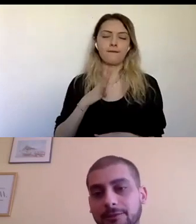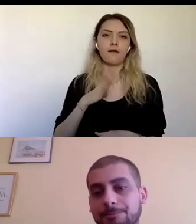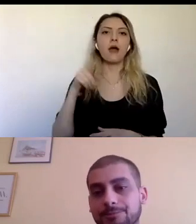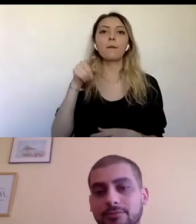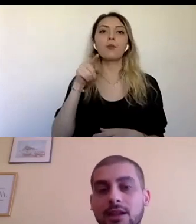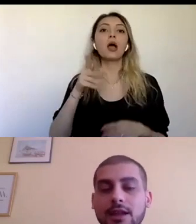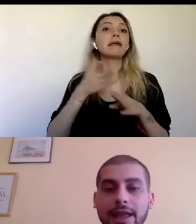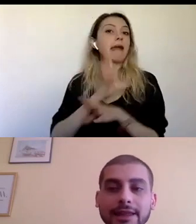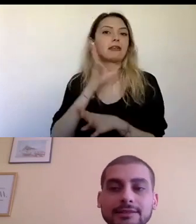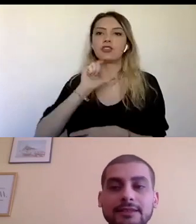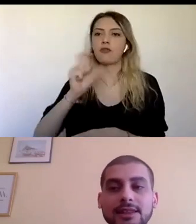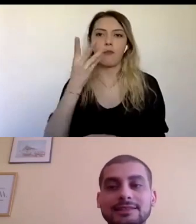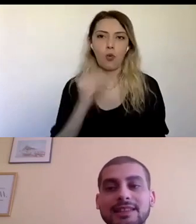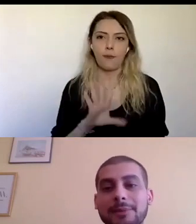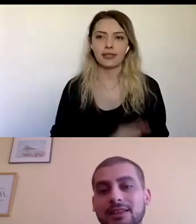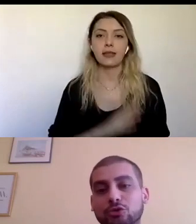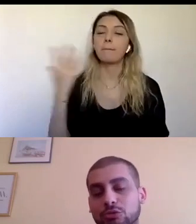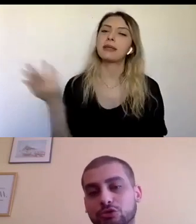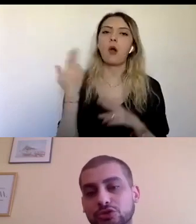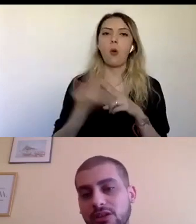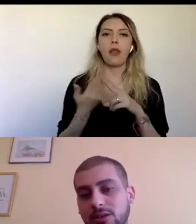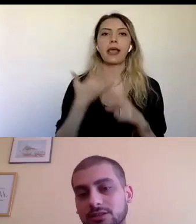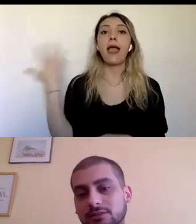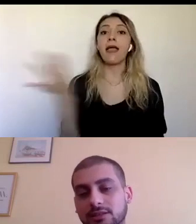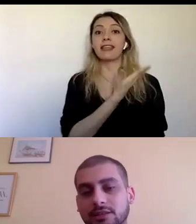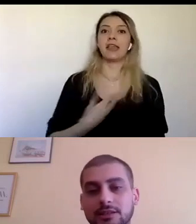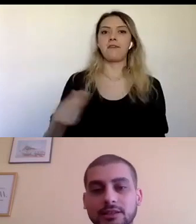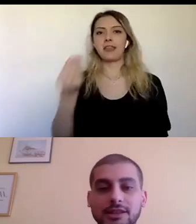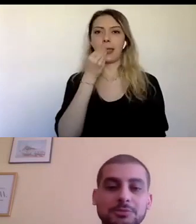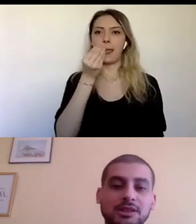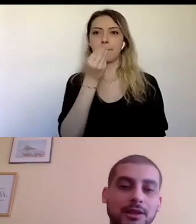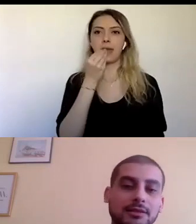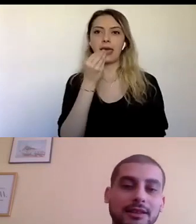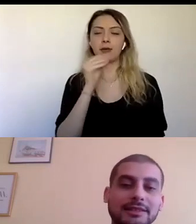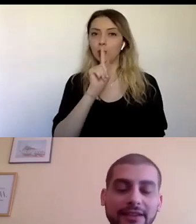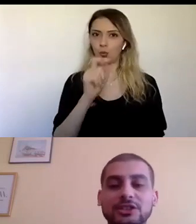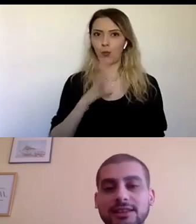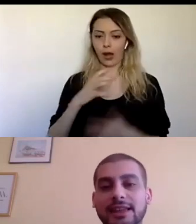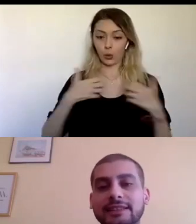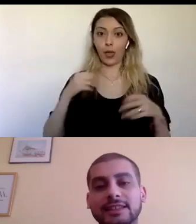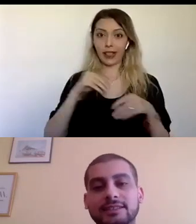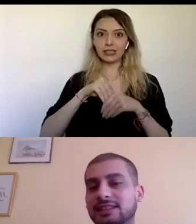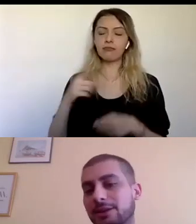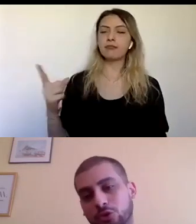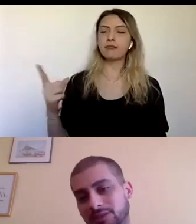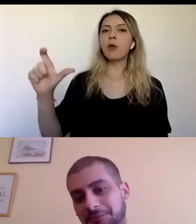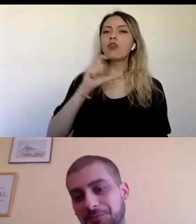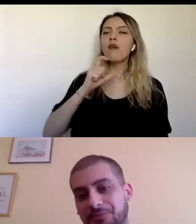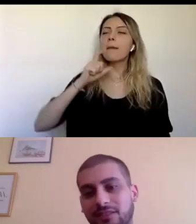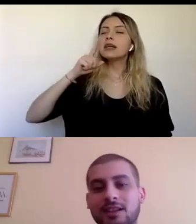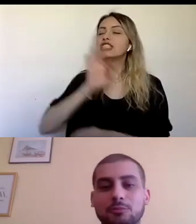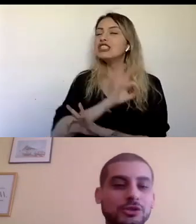yemek. En sevdiğiniz yemek sorusunun cevabı hiçbir zaman gerçekten en sevdiğiniz yemek